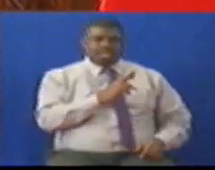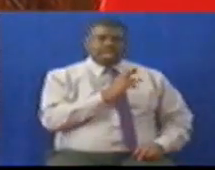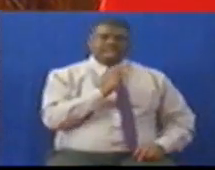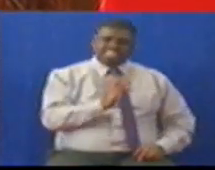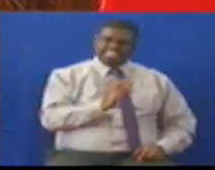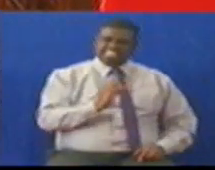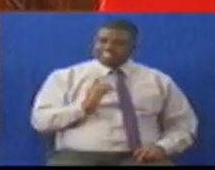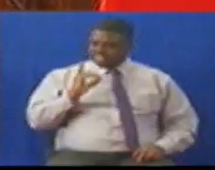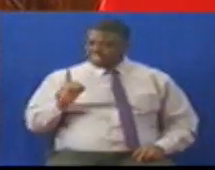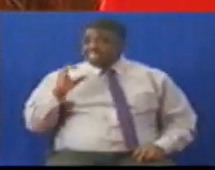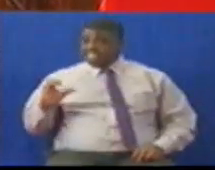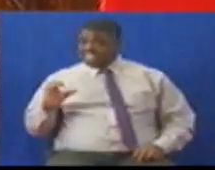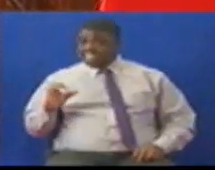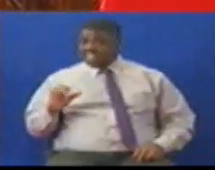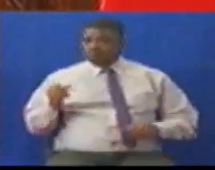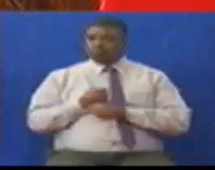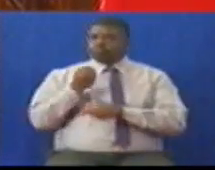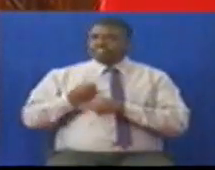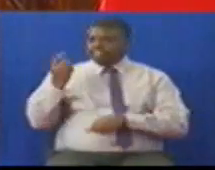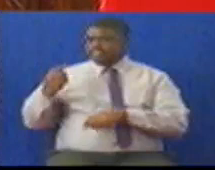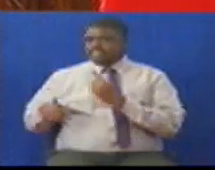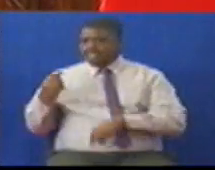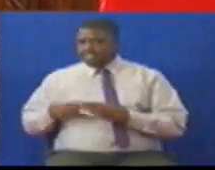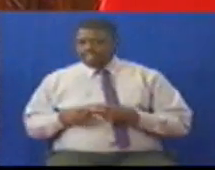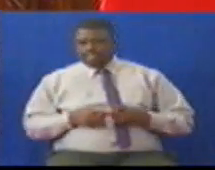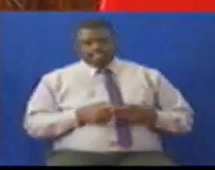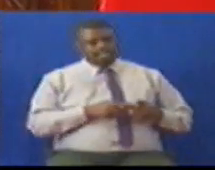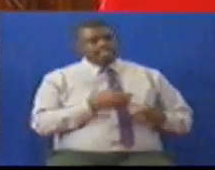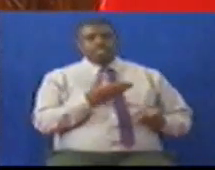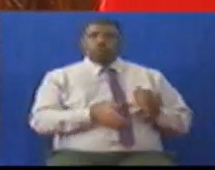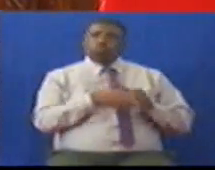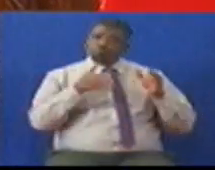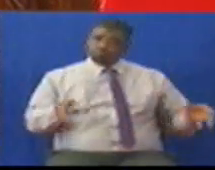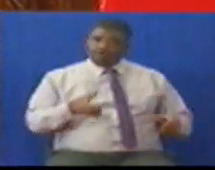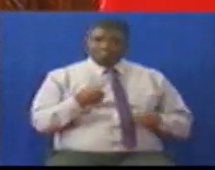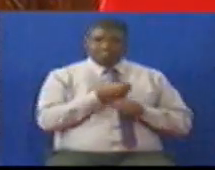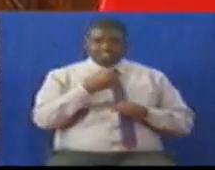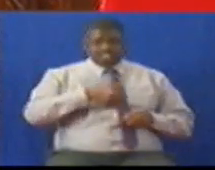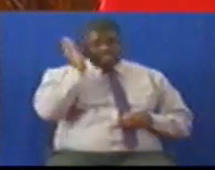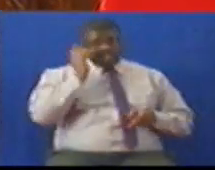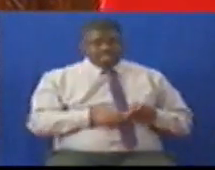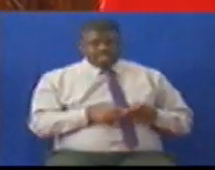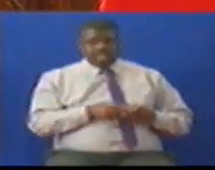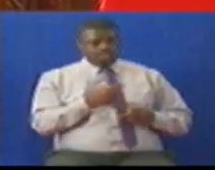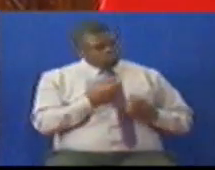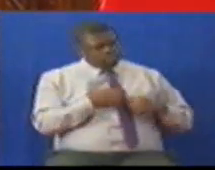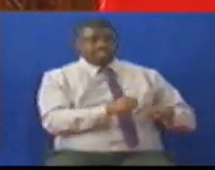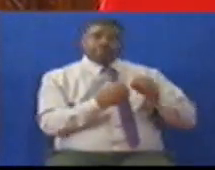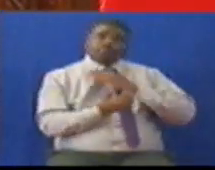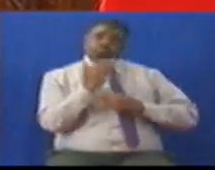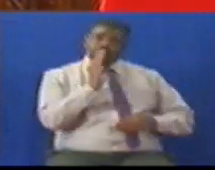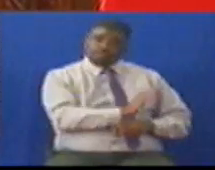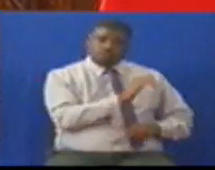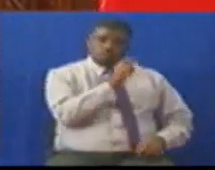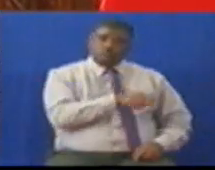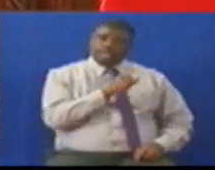kiwango kikubwa ni utumishi wa kisiasa, lakini vile vile kwa kiwango kikubwa ni utumishi wa umma. Hivyo wahusika wanapokuwa katika kutekeleza majukumu yao kwa